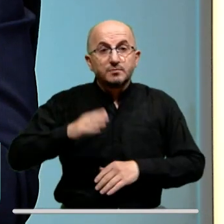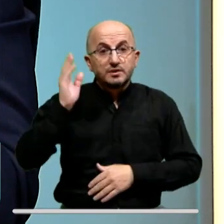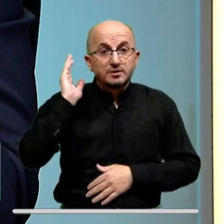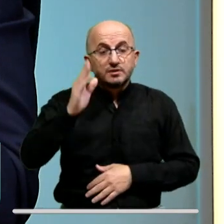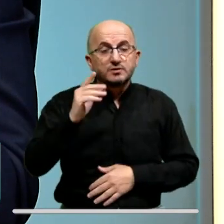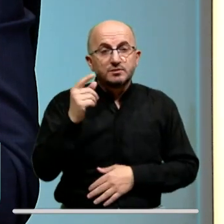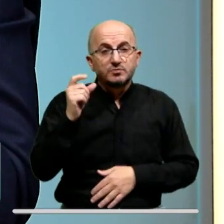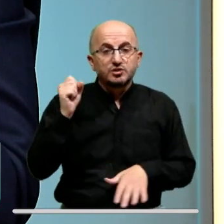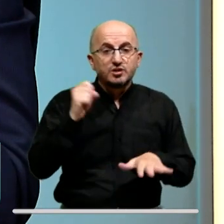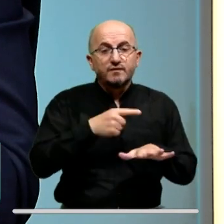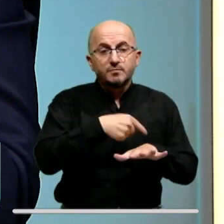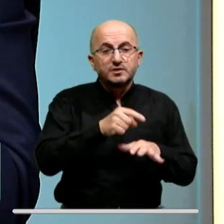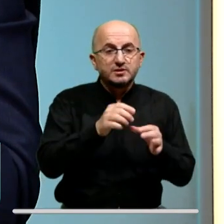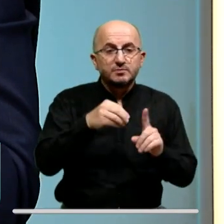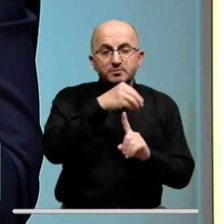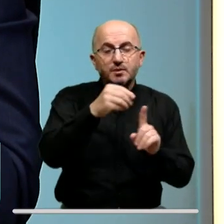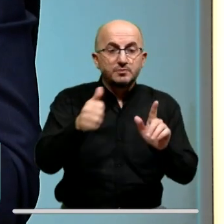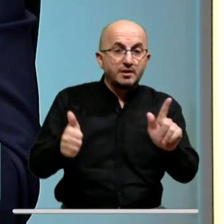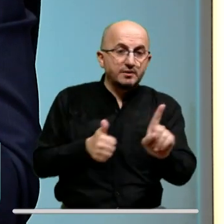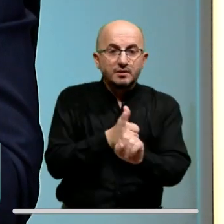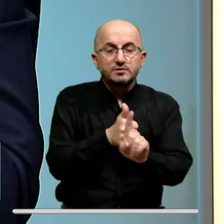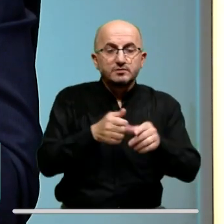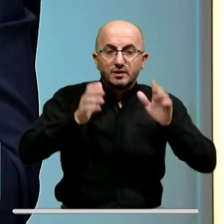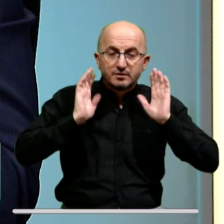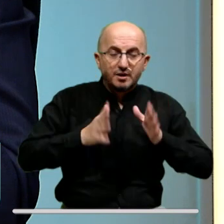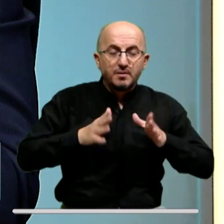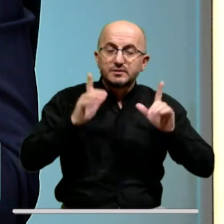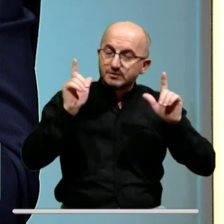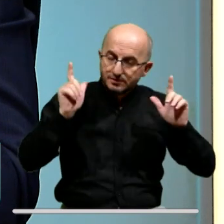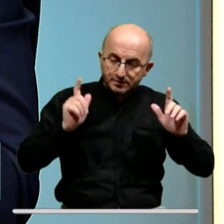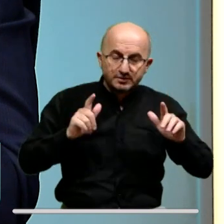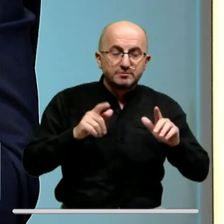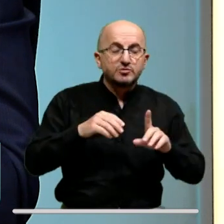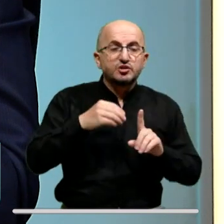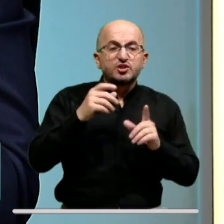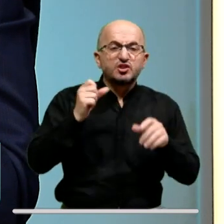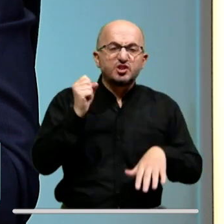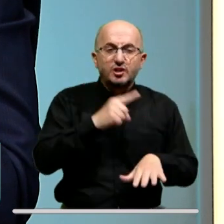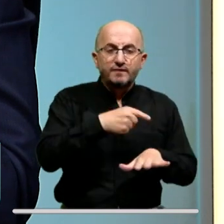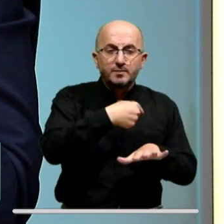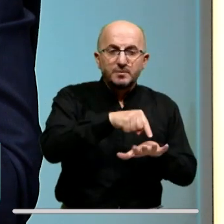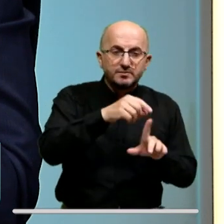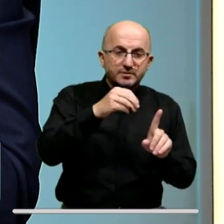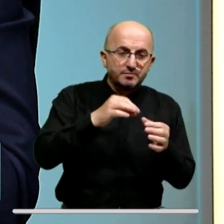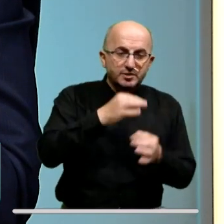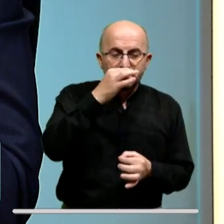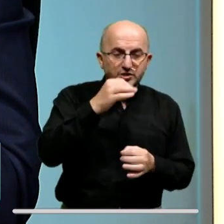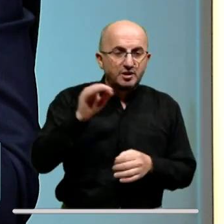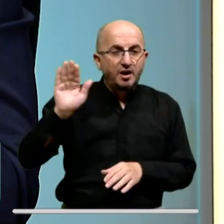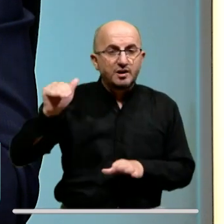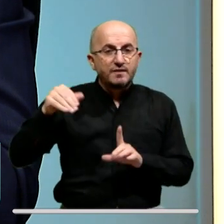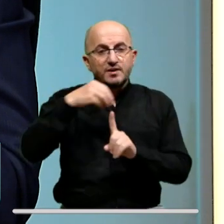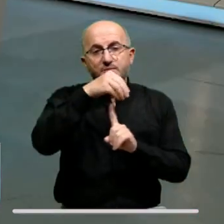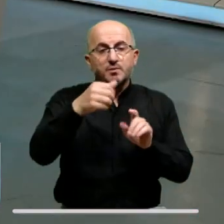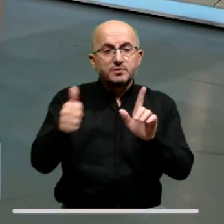Şafii'nin arkasında namaz kılsın. Bir Şafii olan kimse de gitsin bir Hanefi imamın